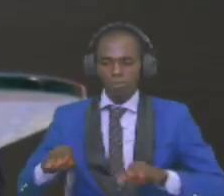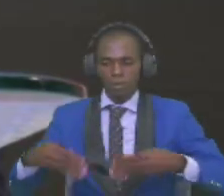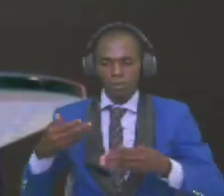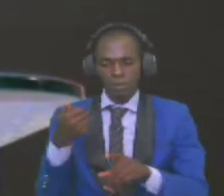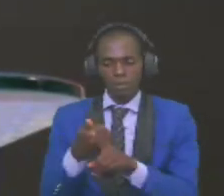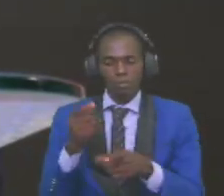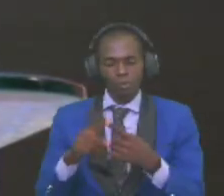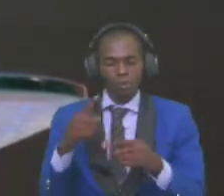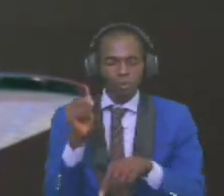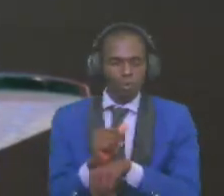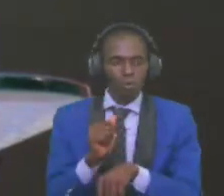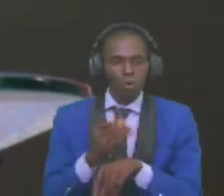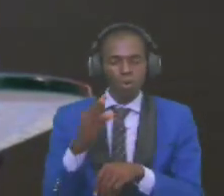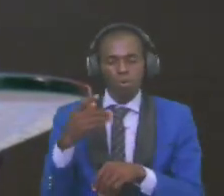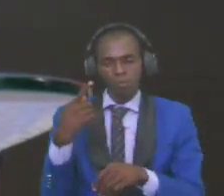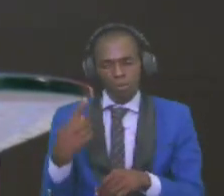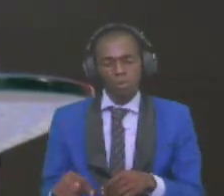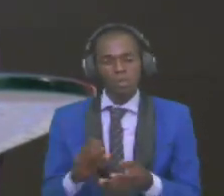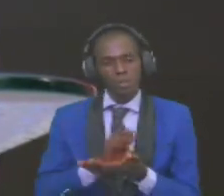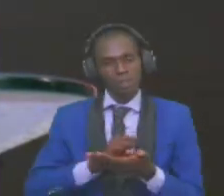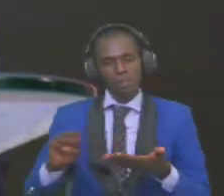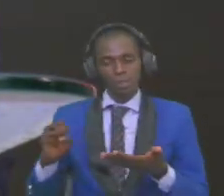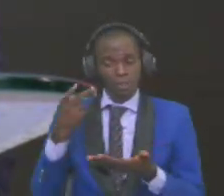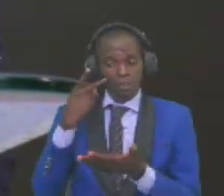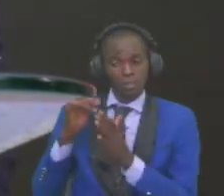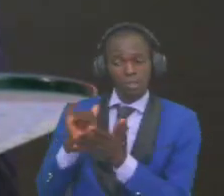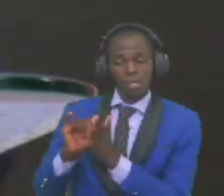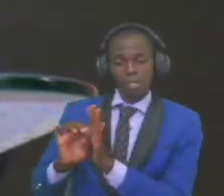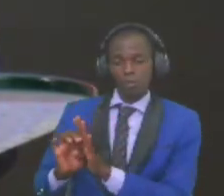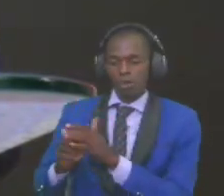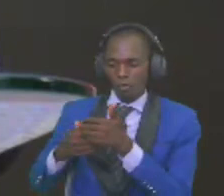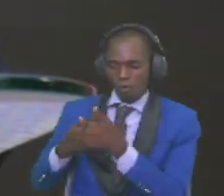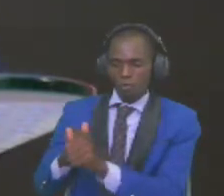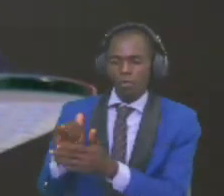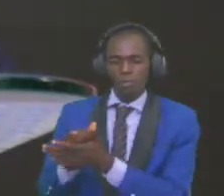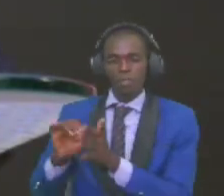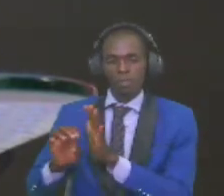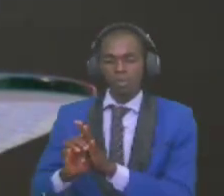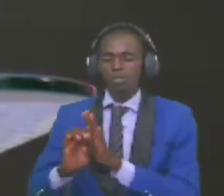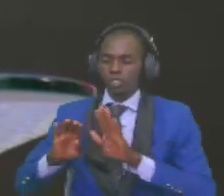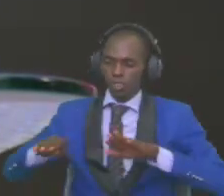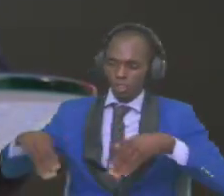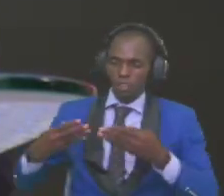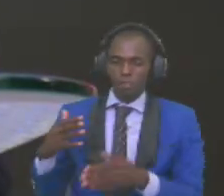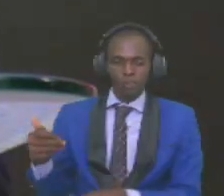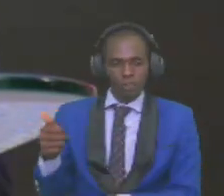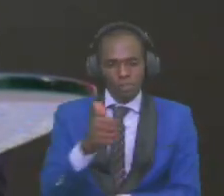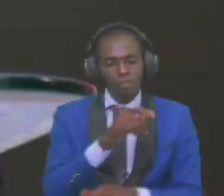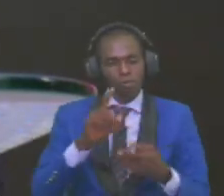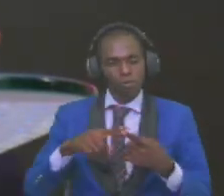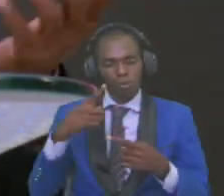des saints voyez leur exemple imiter leur exemple devoir vous